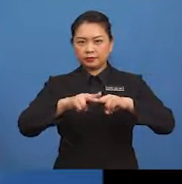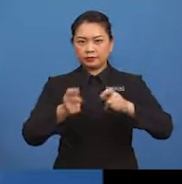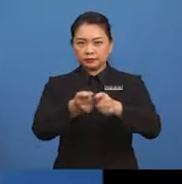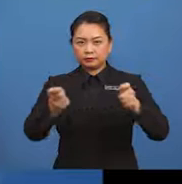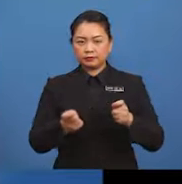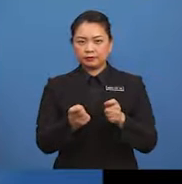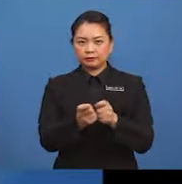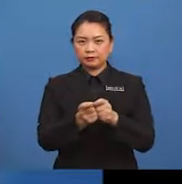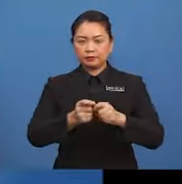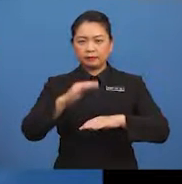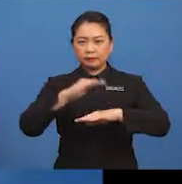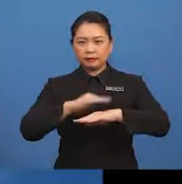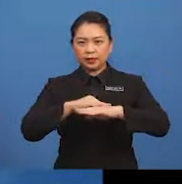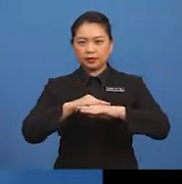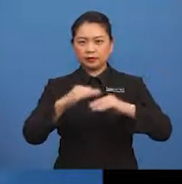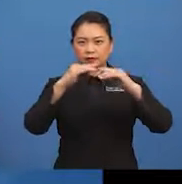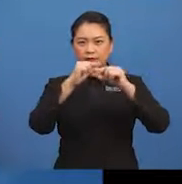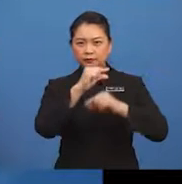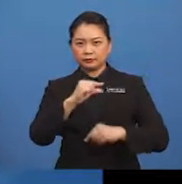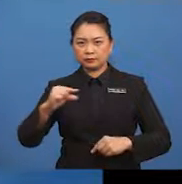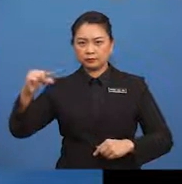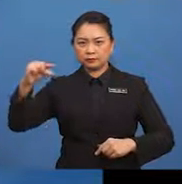pada satah khatulistiwa.